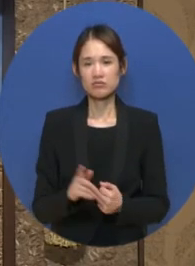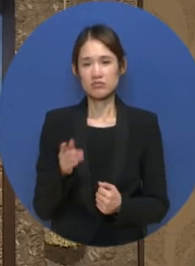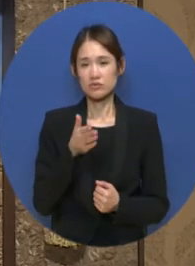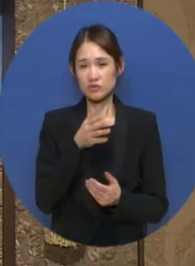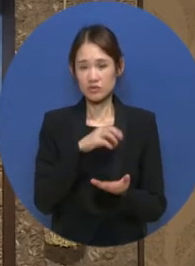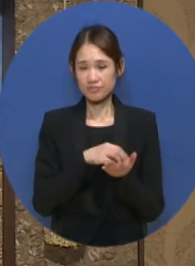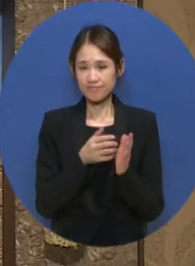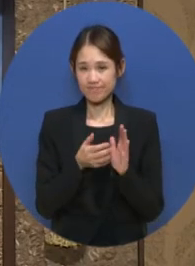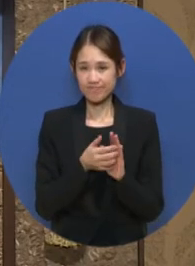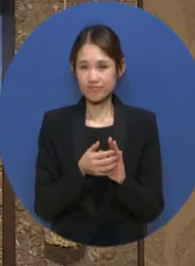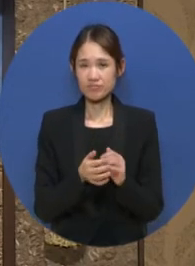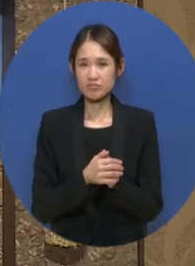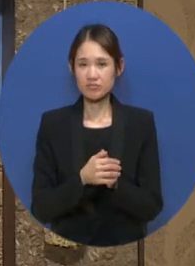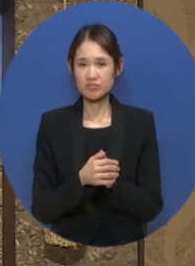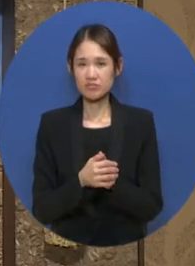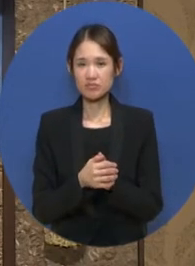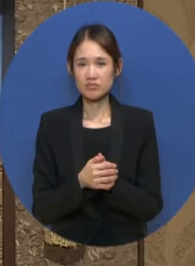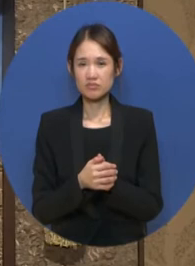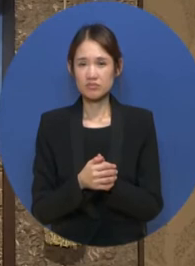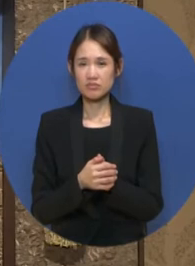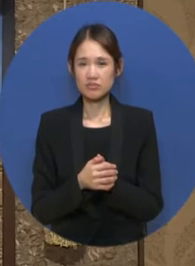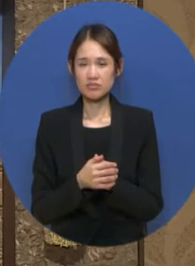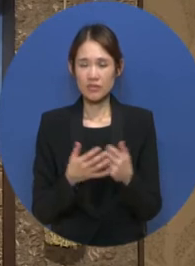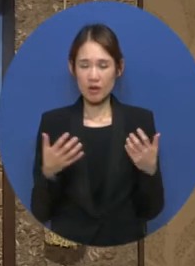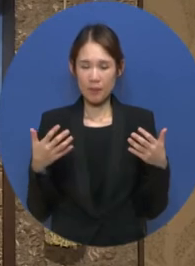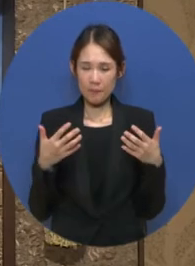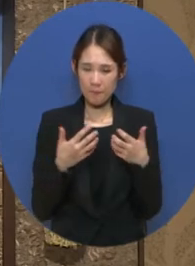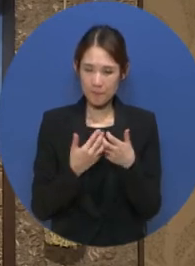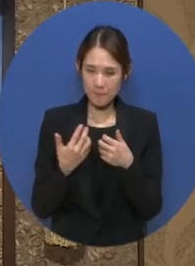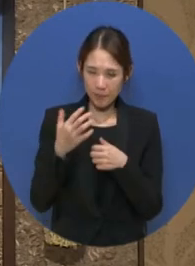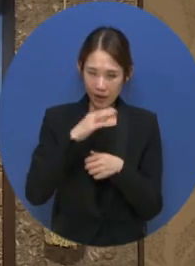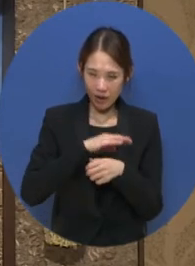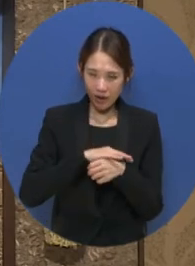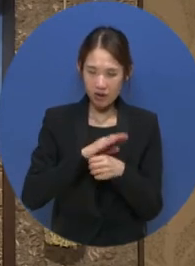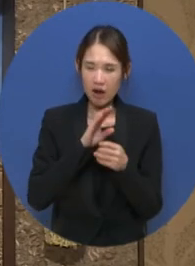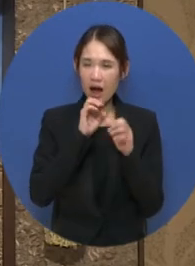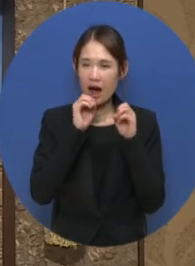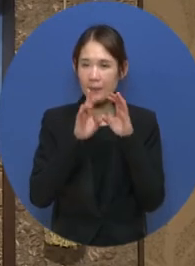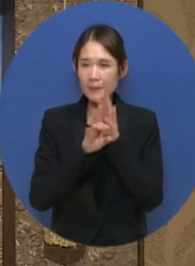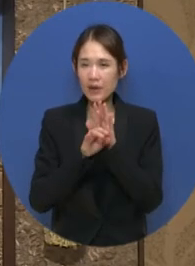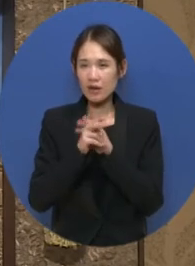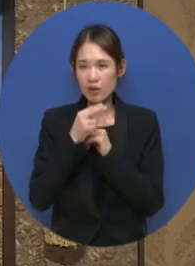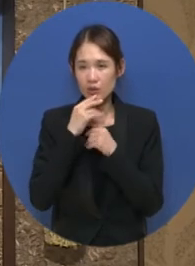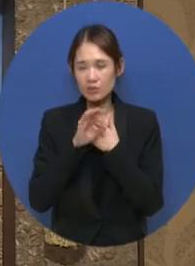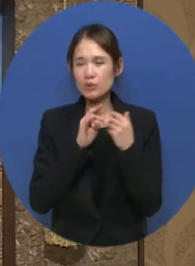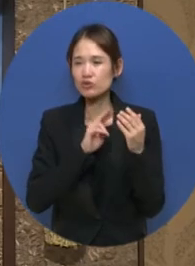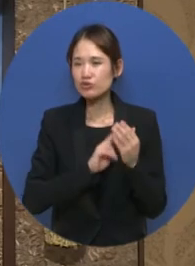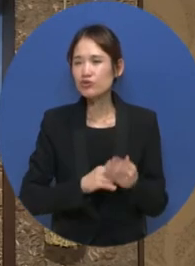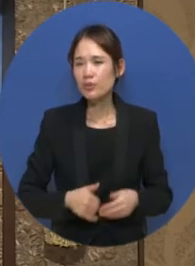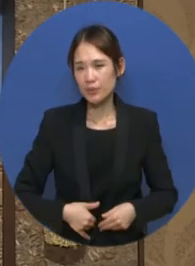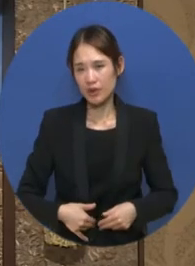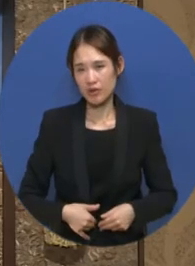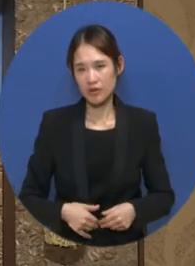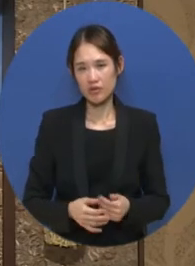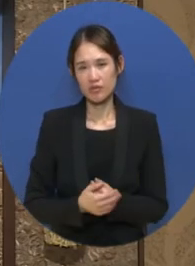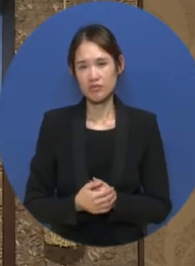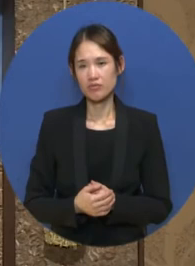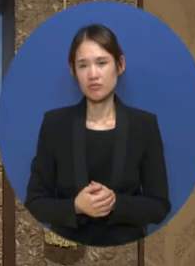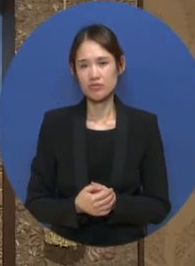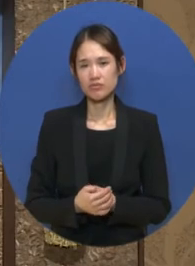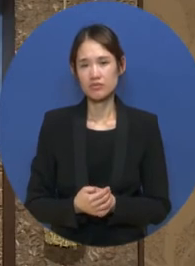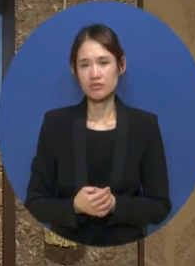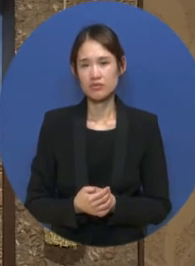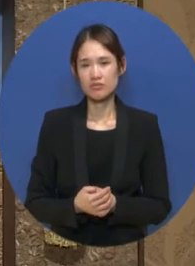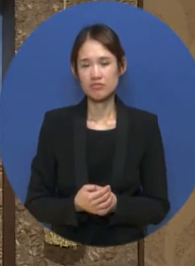어느정도 조금 이렇게 좀 이제 덮을 수는 건 덮고 알려지지 않은 것들은 그렇게 좀 진행을 하면 되는데 좀 예 이제